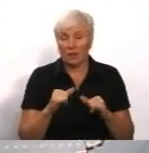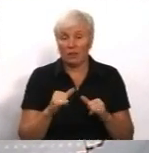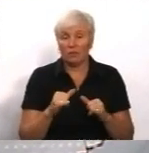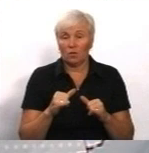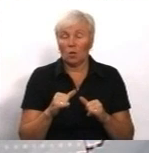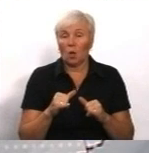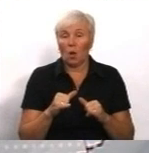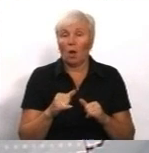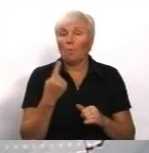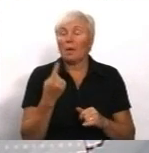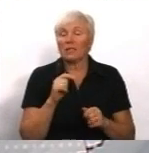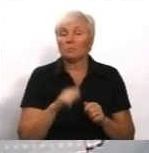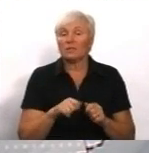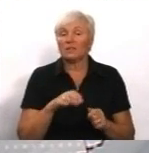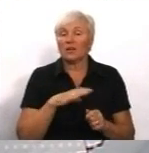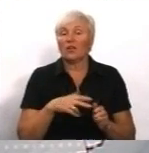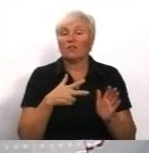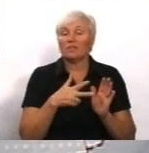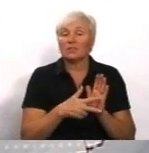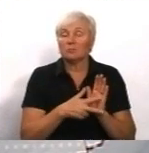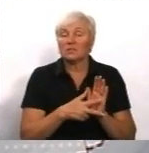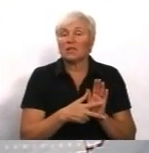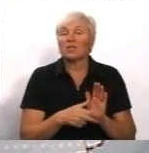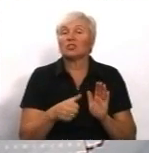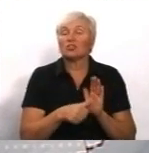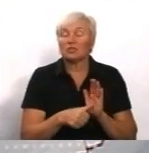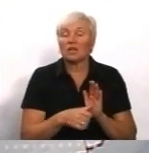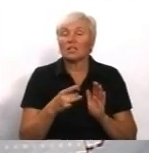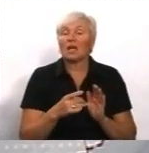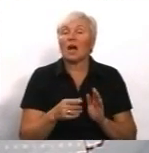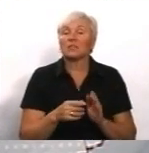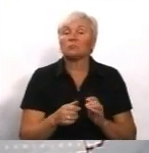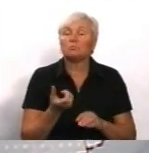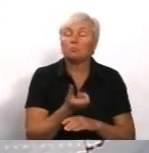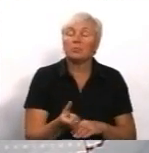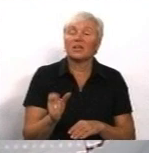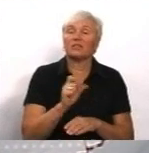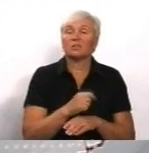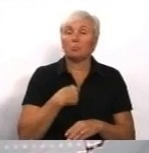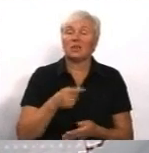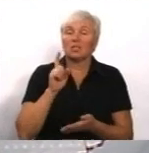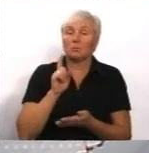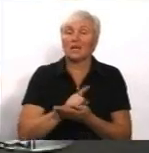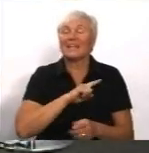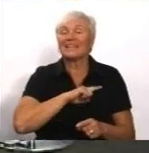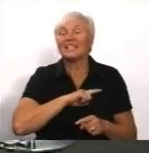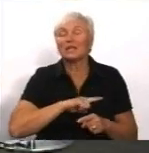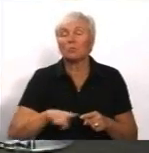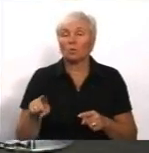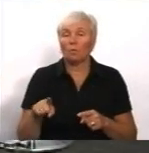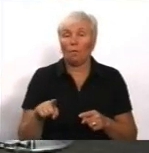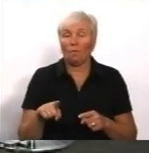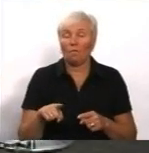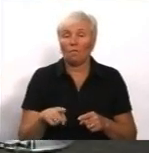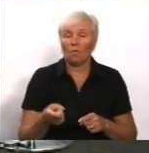перших перевірках було 80-60 разів перевищення. І тому ми зобов'язали терміново, причому по